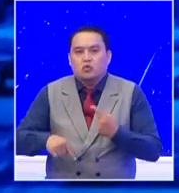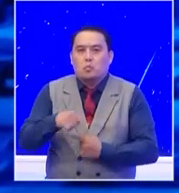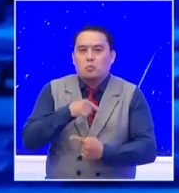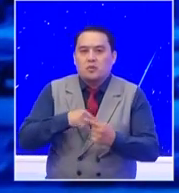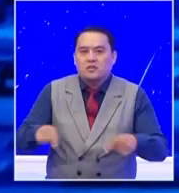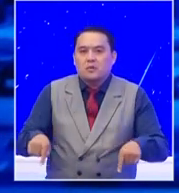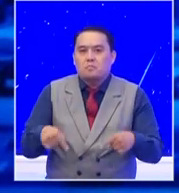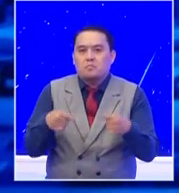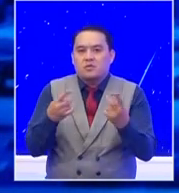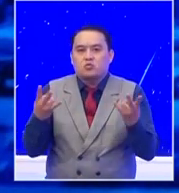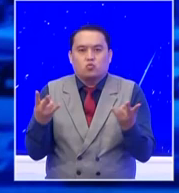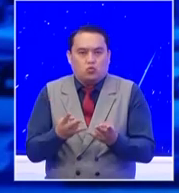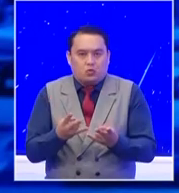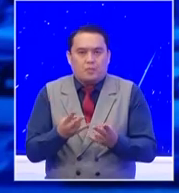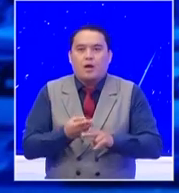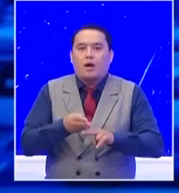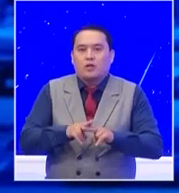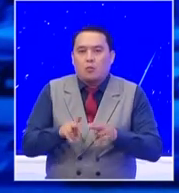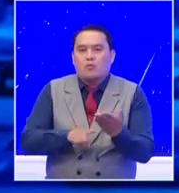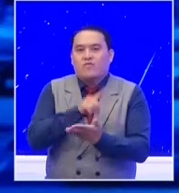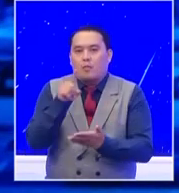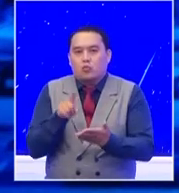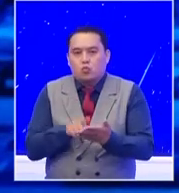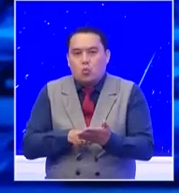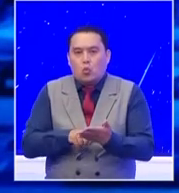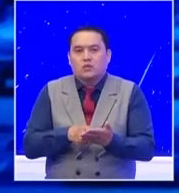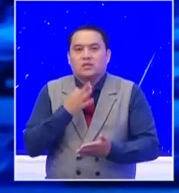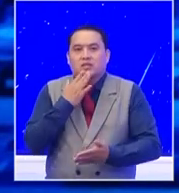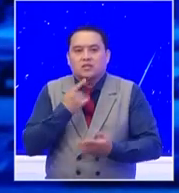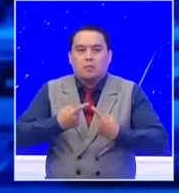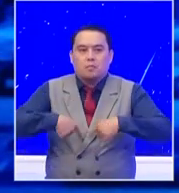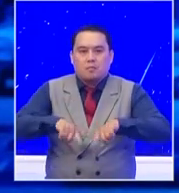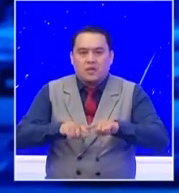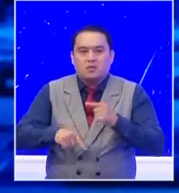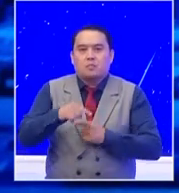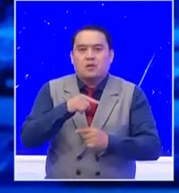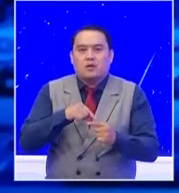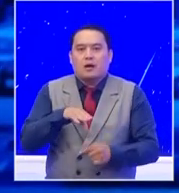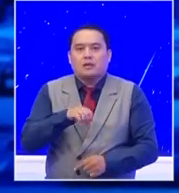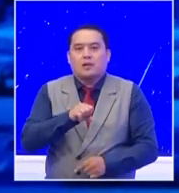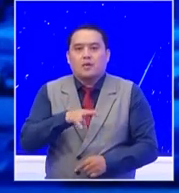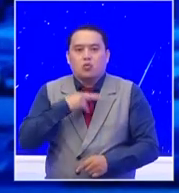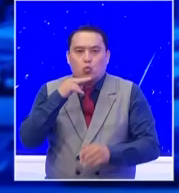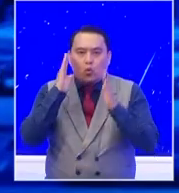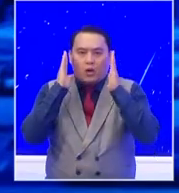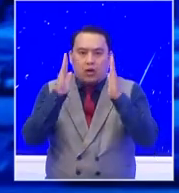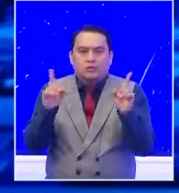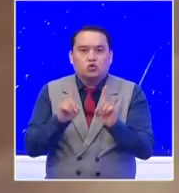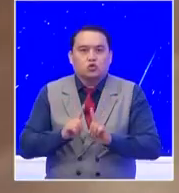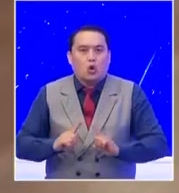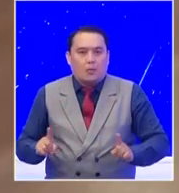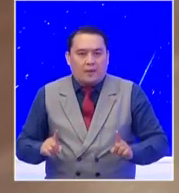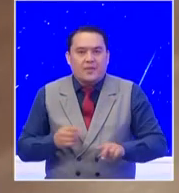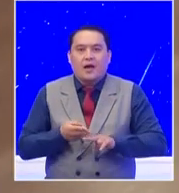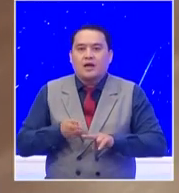бизнеса и предпринимательства. Этому вопросу правительством и Национальной палатой предпринимателей Атамекен уделяется особое